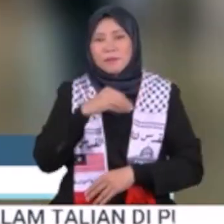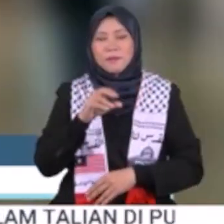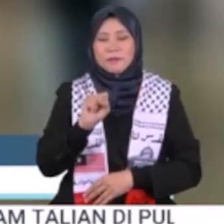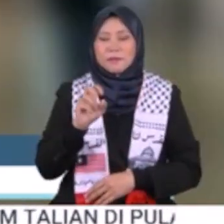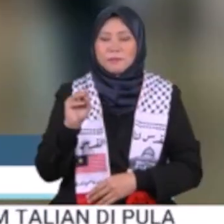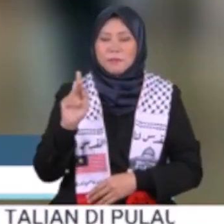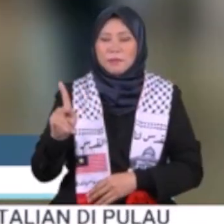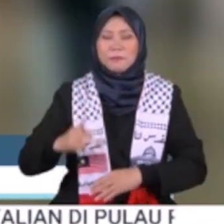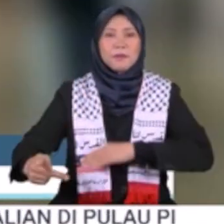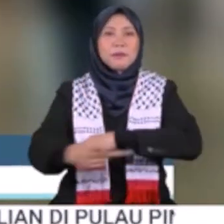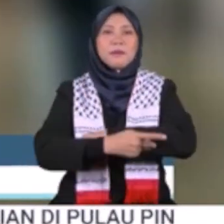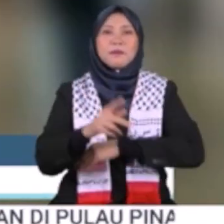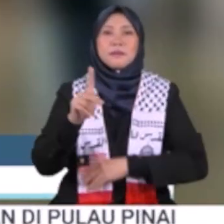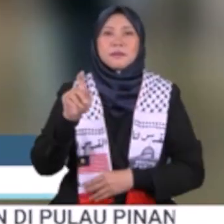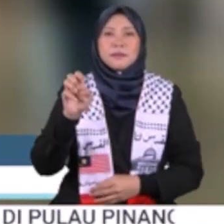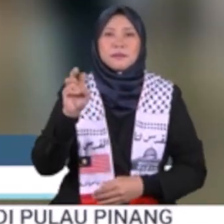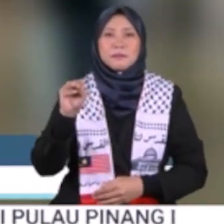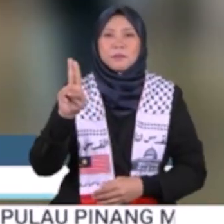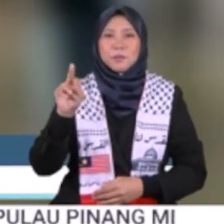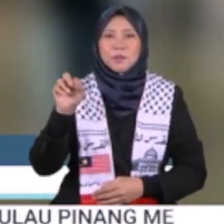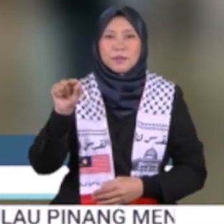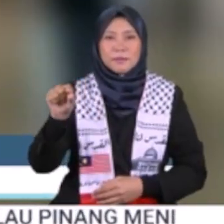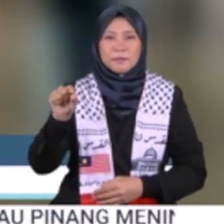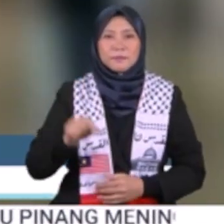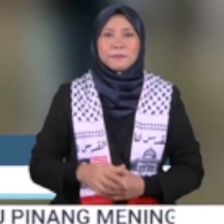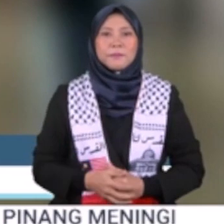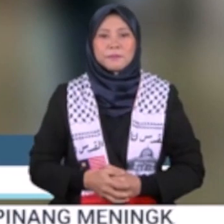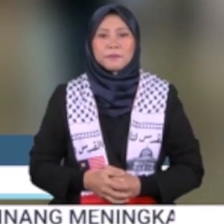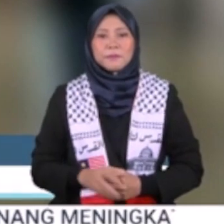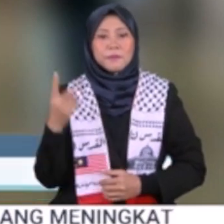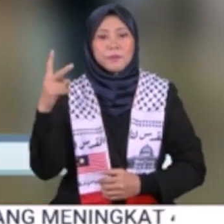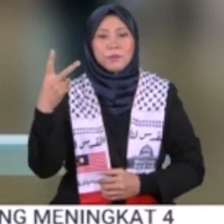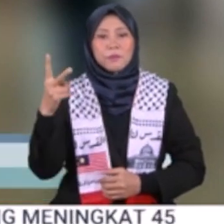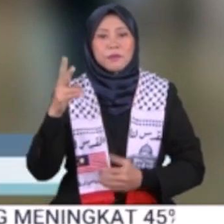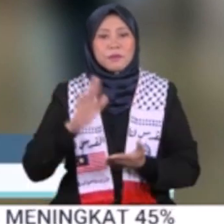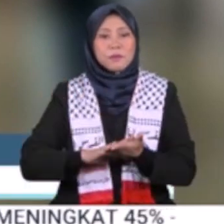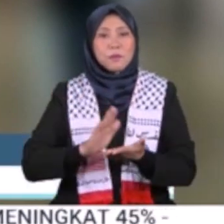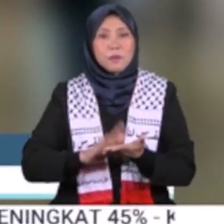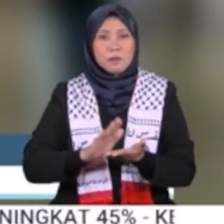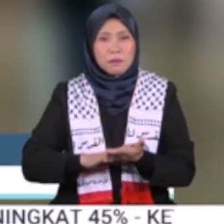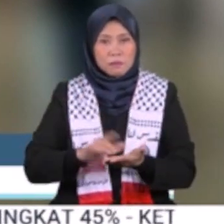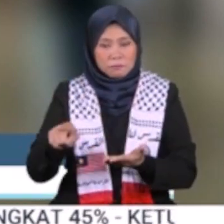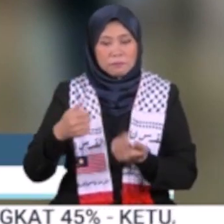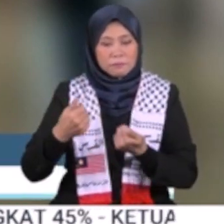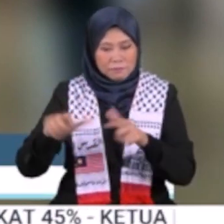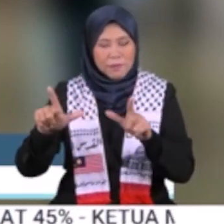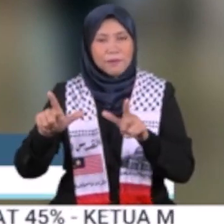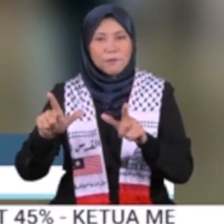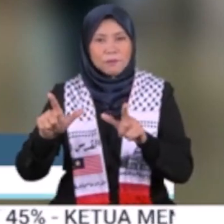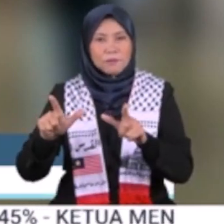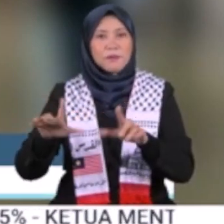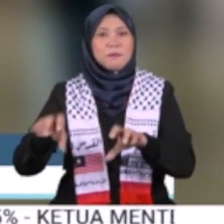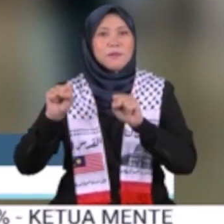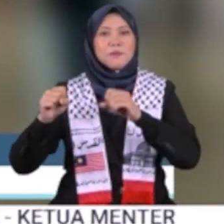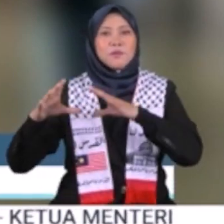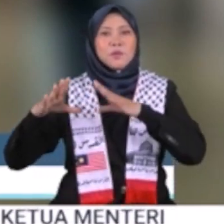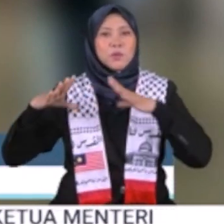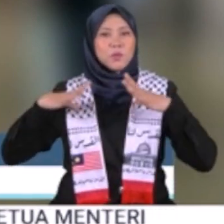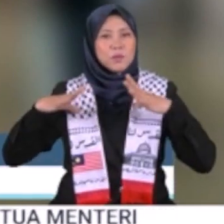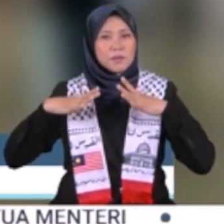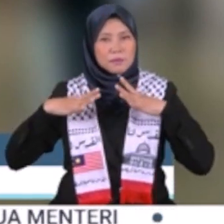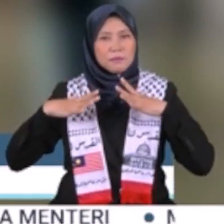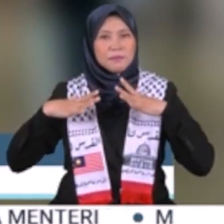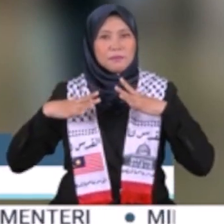SMK Padang Kemunting. Semua 12 buah sekolah tersebut dibenarkan untuk mengambil cuti